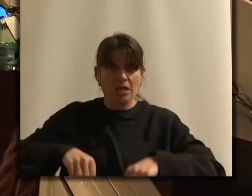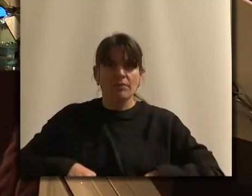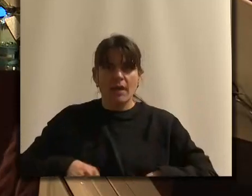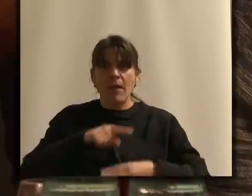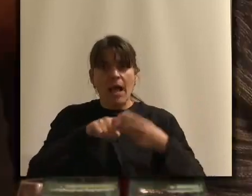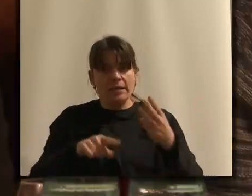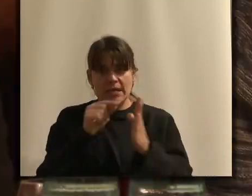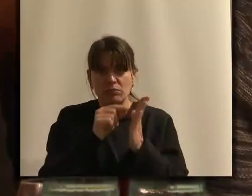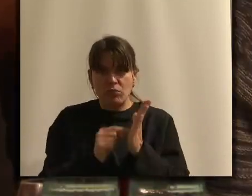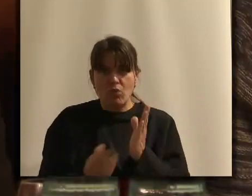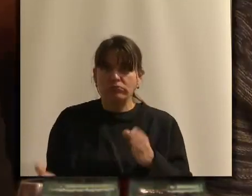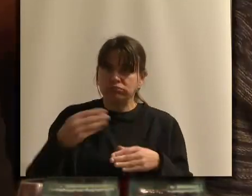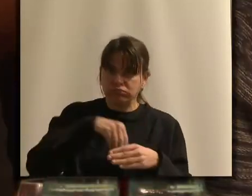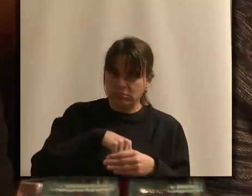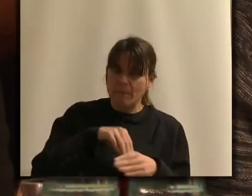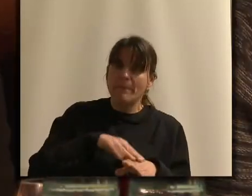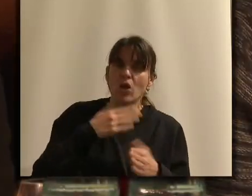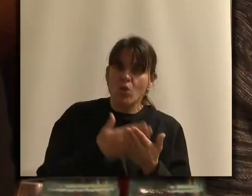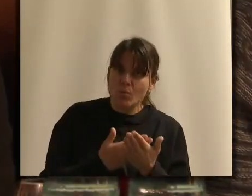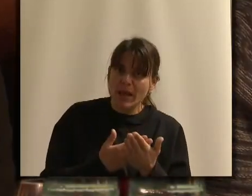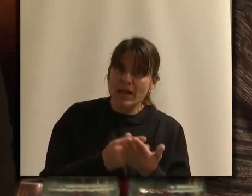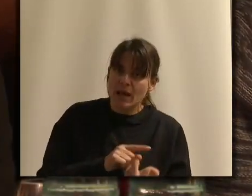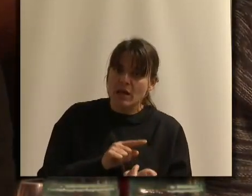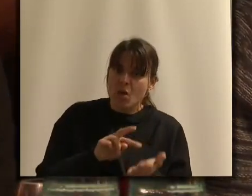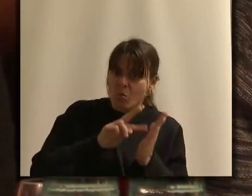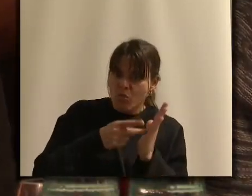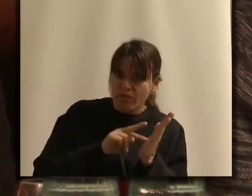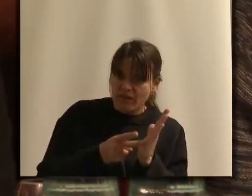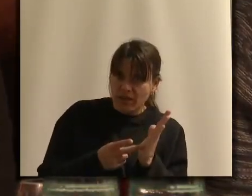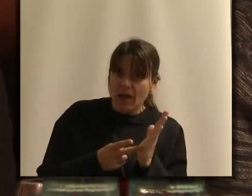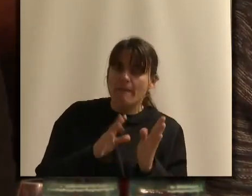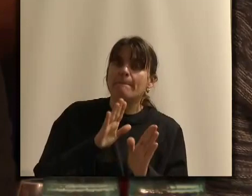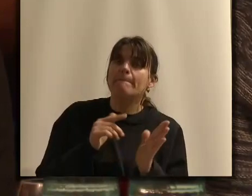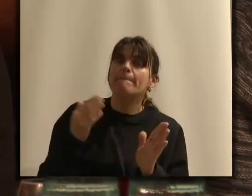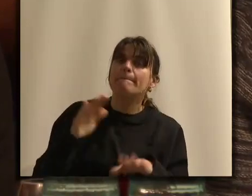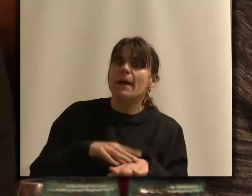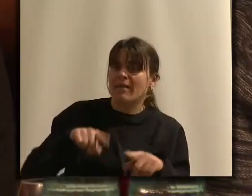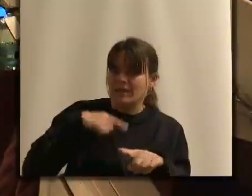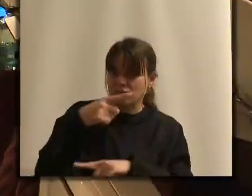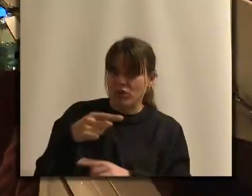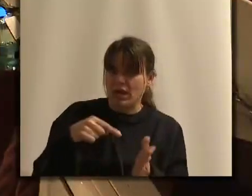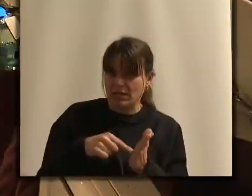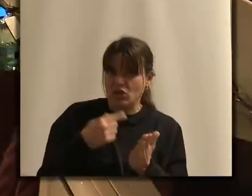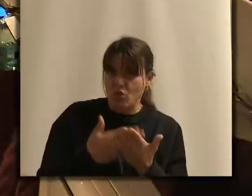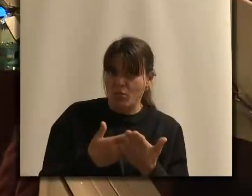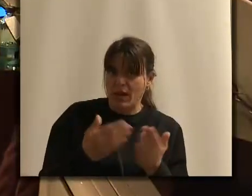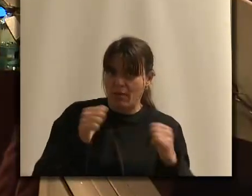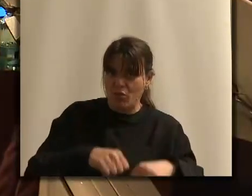els incloem i hem modificat el document per incorporar-los i aprovar definitivament el document. Moltes